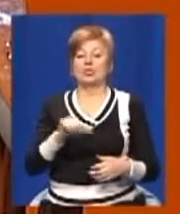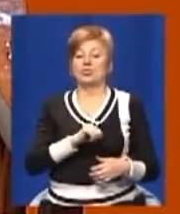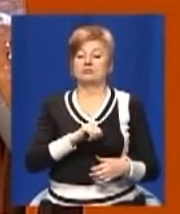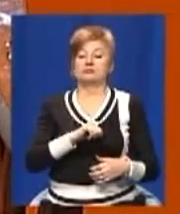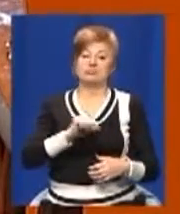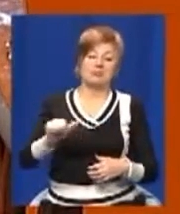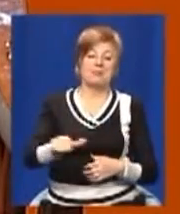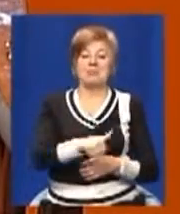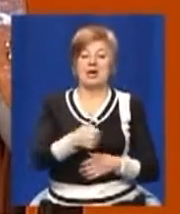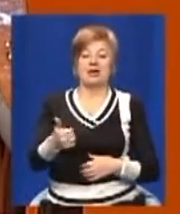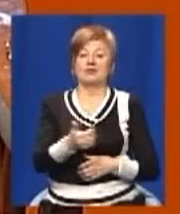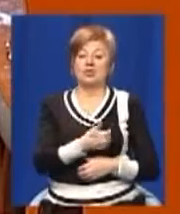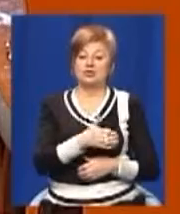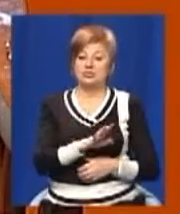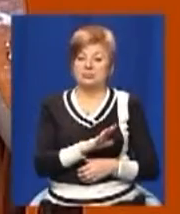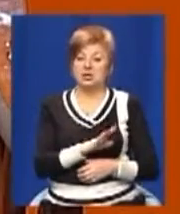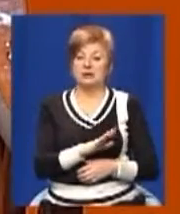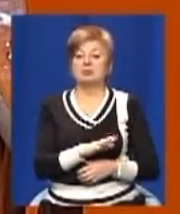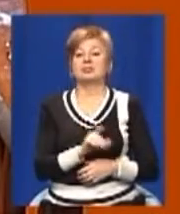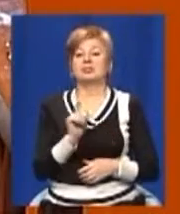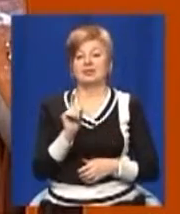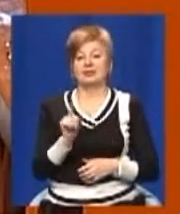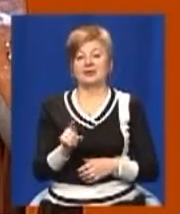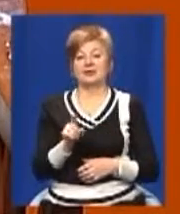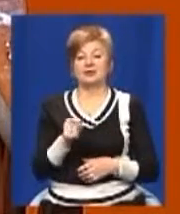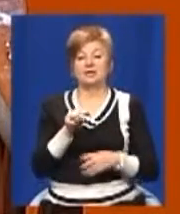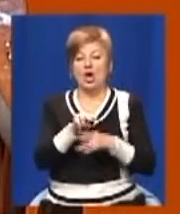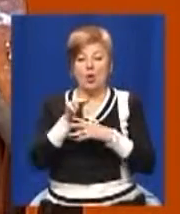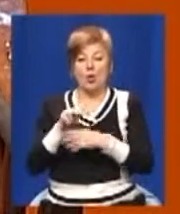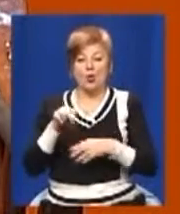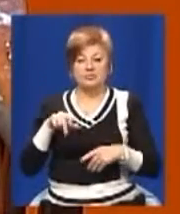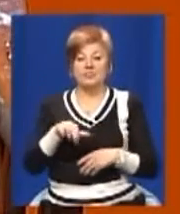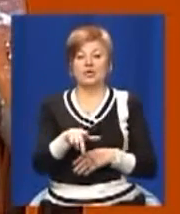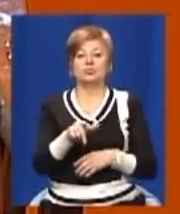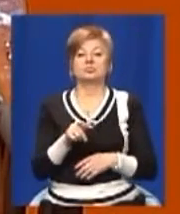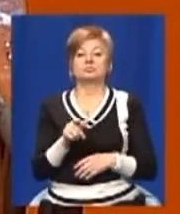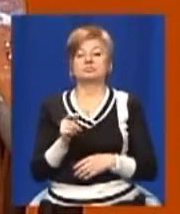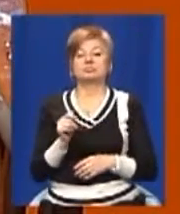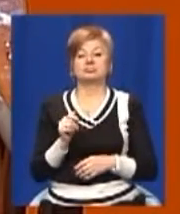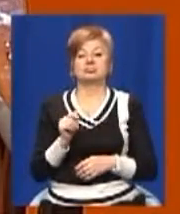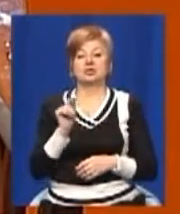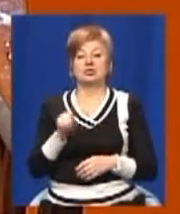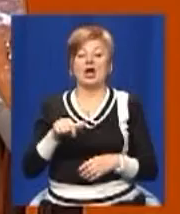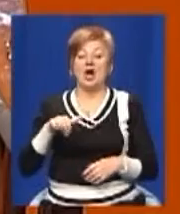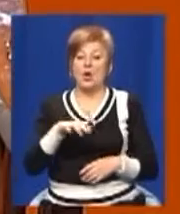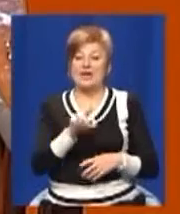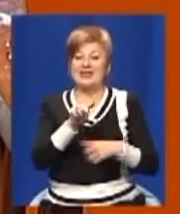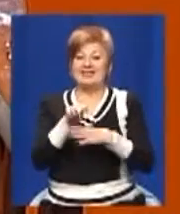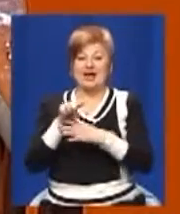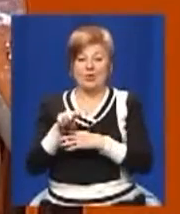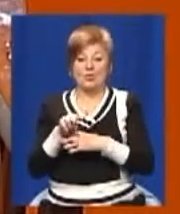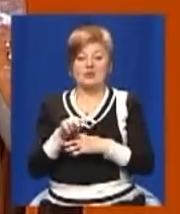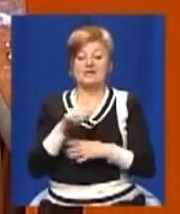першою. А ще вона ходить на полювання, та колись вона ходила на полювання